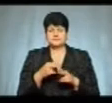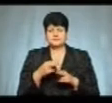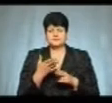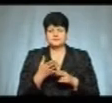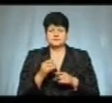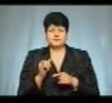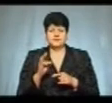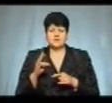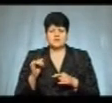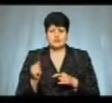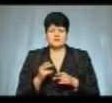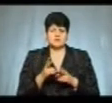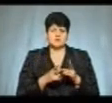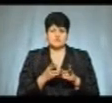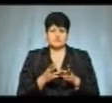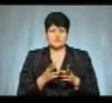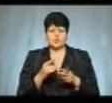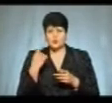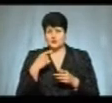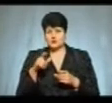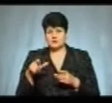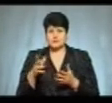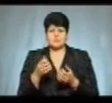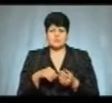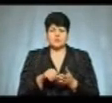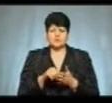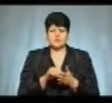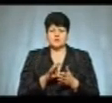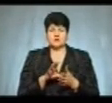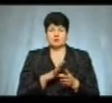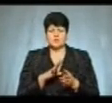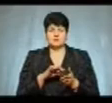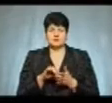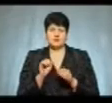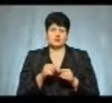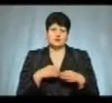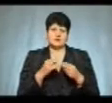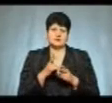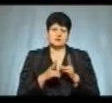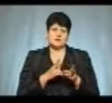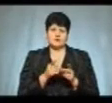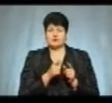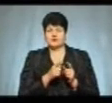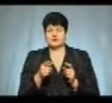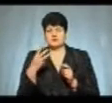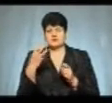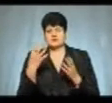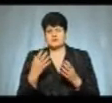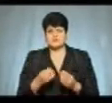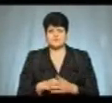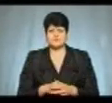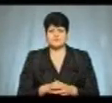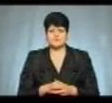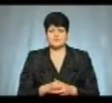повного тексту рішення апеляційної скарги. Особи, які брали участь в справі, були присутні під час проголошення, можуть подати апеляційну скаргу протягом 30 днів з дня отримання копії.